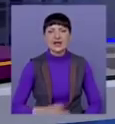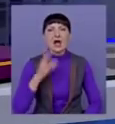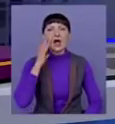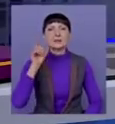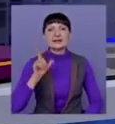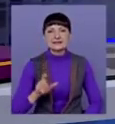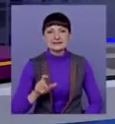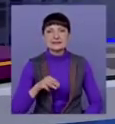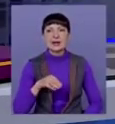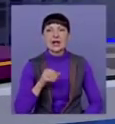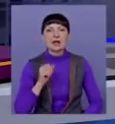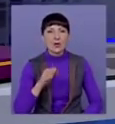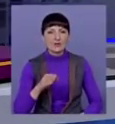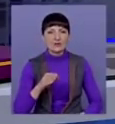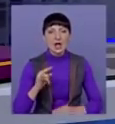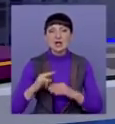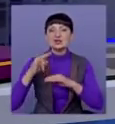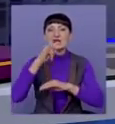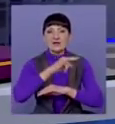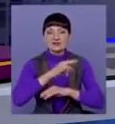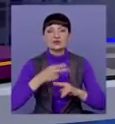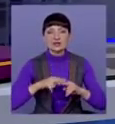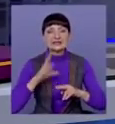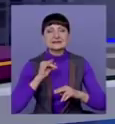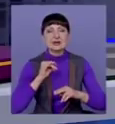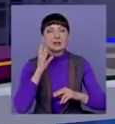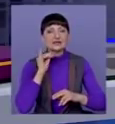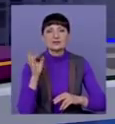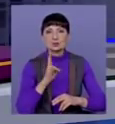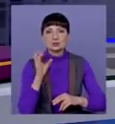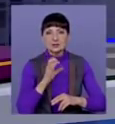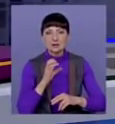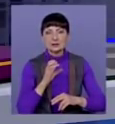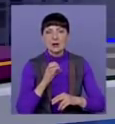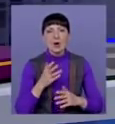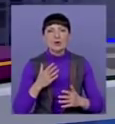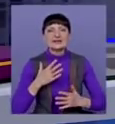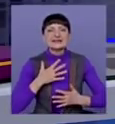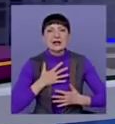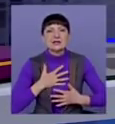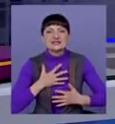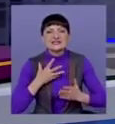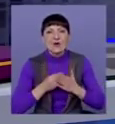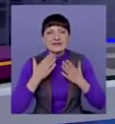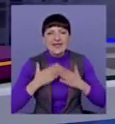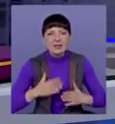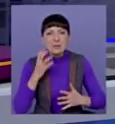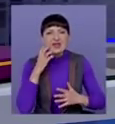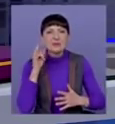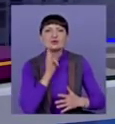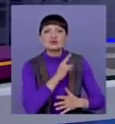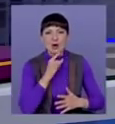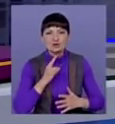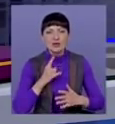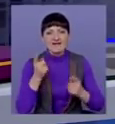Алматинец Тимерлан Кадауов, летевший злополучным рейсом из Алматы в Нур-Султан, закрыл своим телом беременную пассажирку. Об этом в социальных сетях